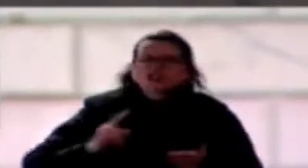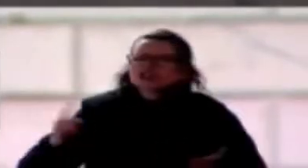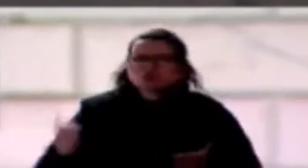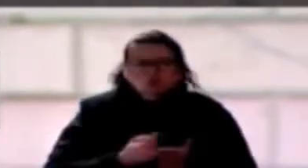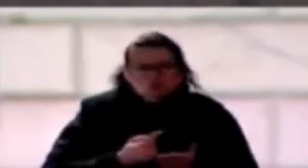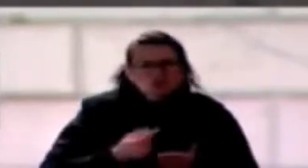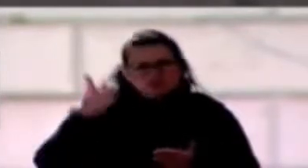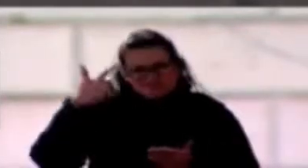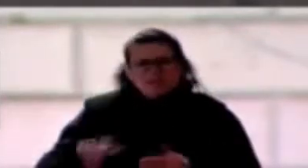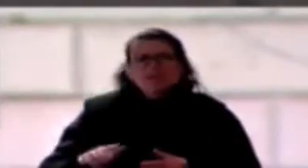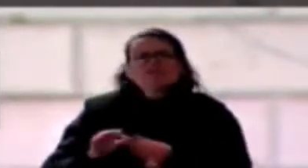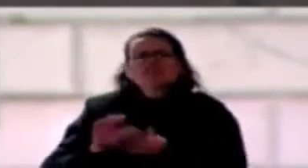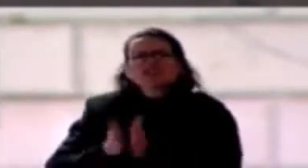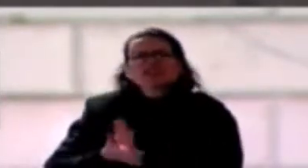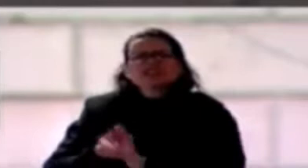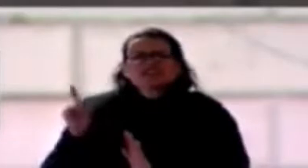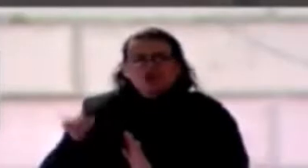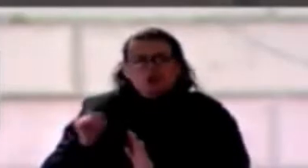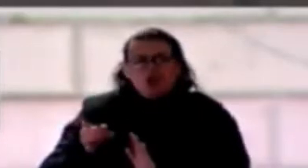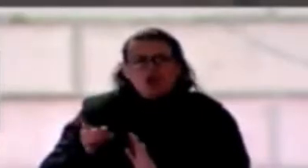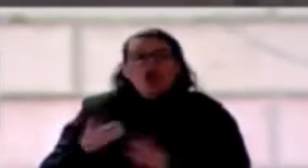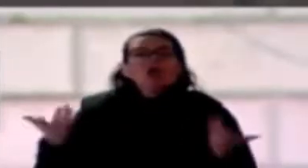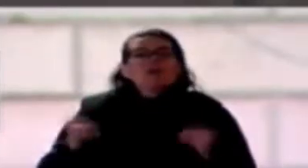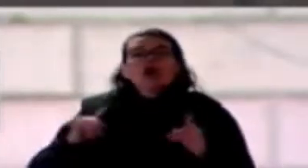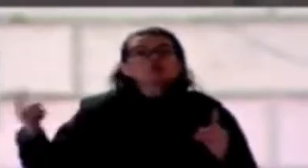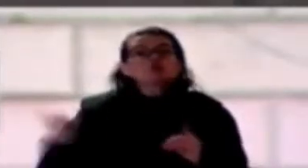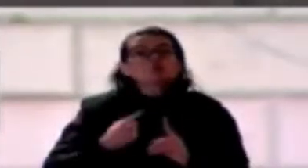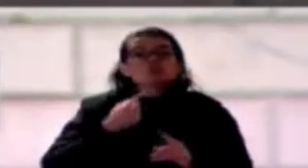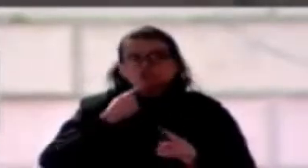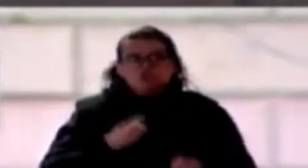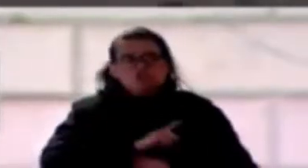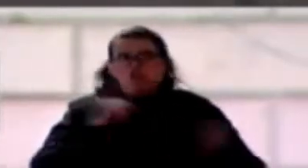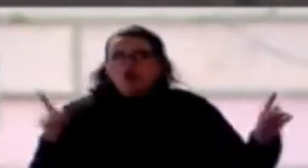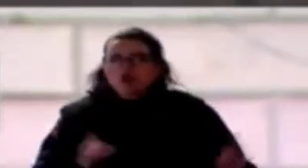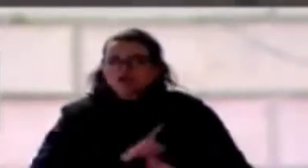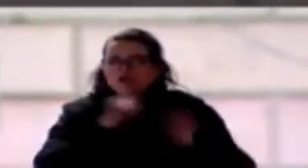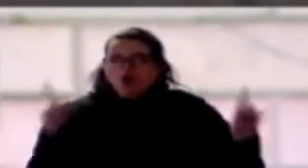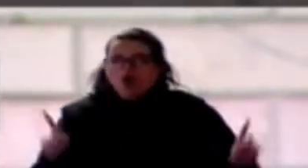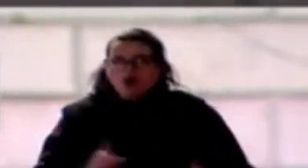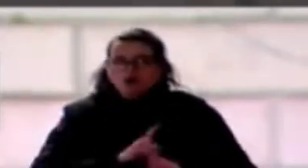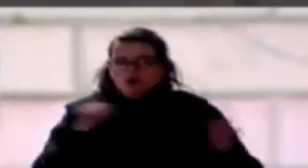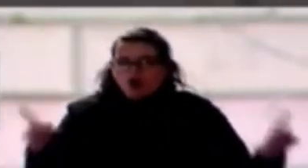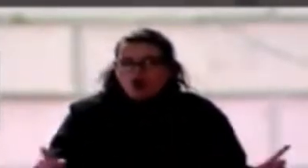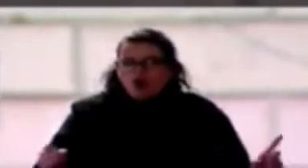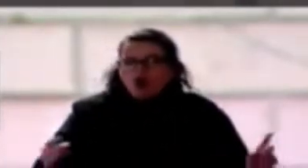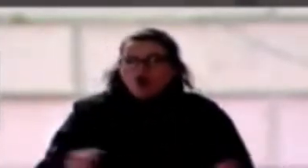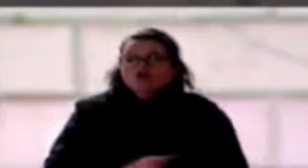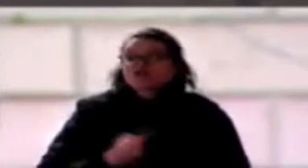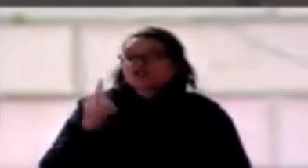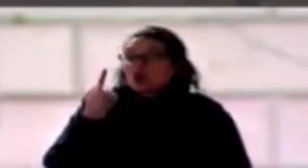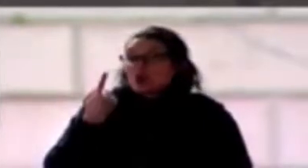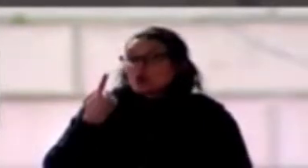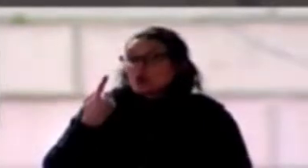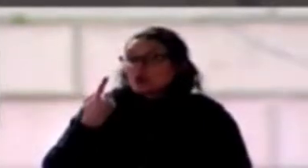partecipato, continuavano a negarla, e ne hanno cominciato a parlare soltanto quando un collaboratore di giustizia e